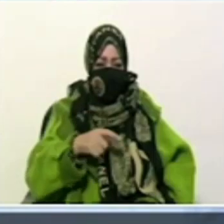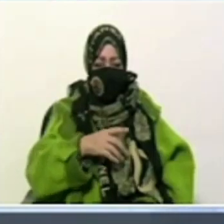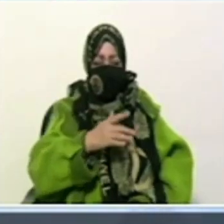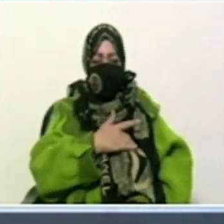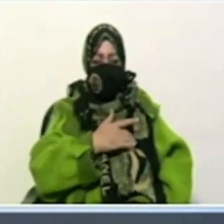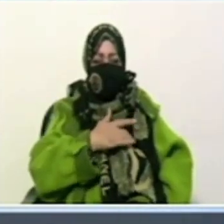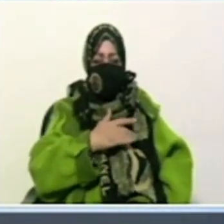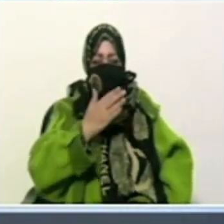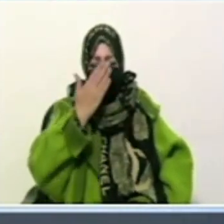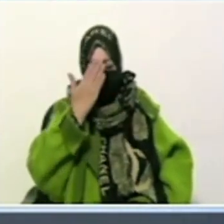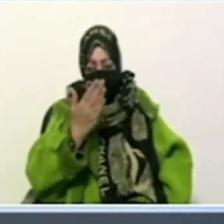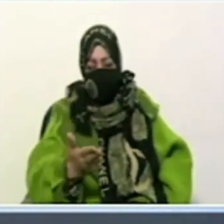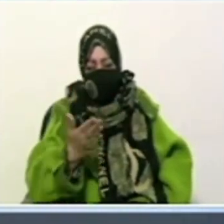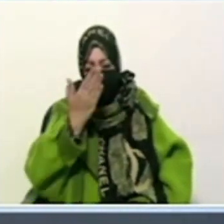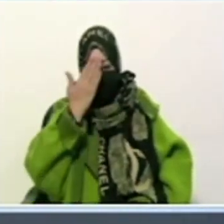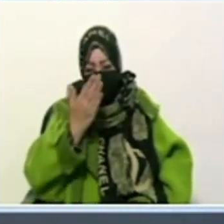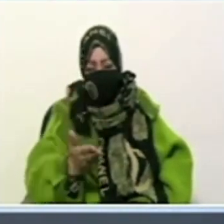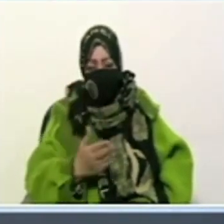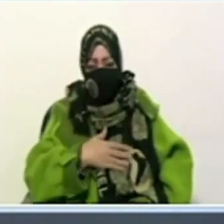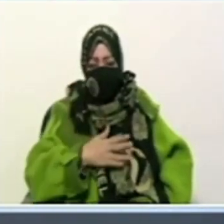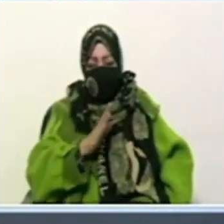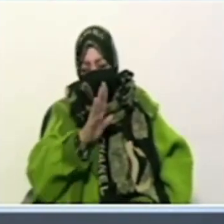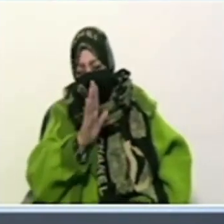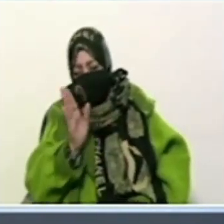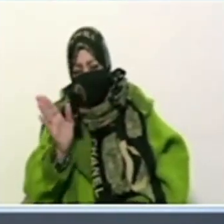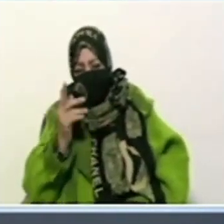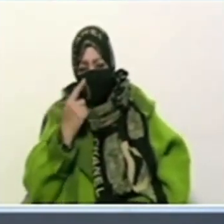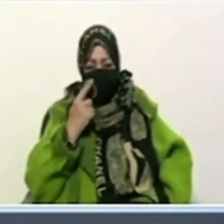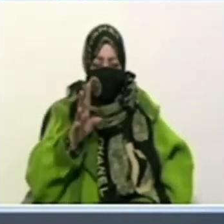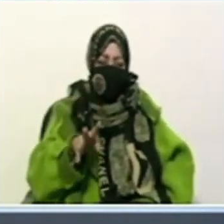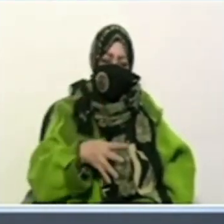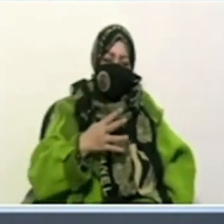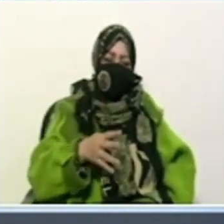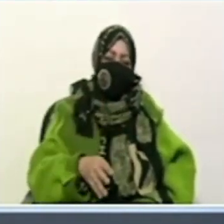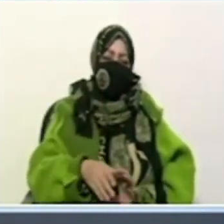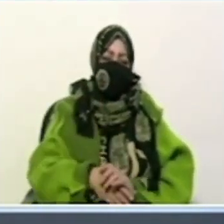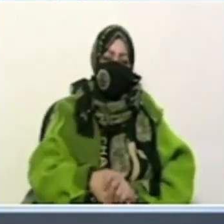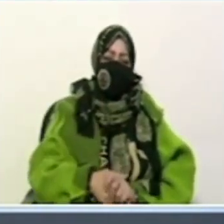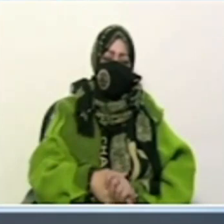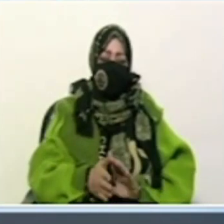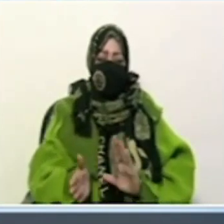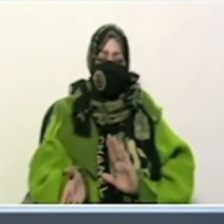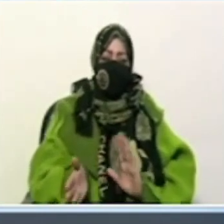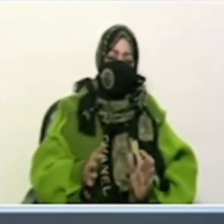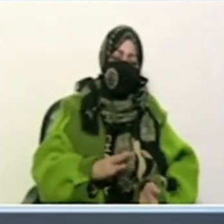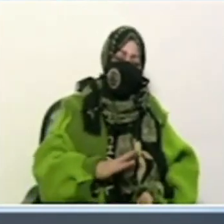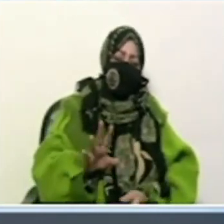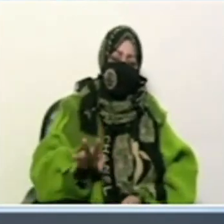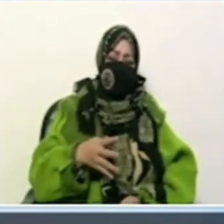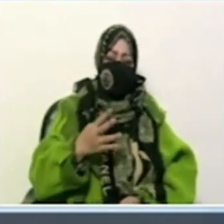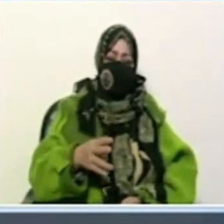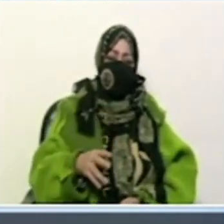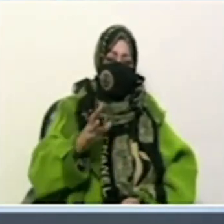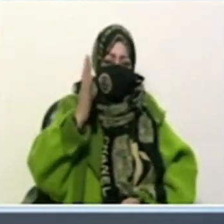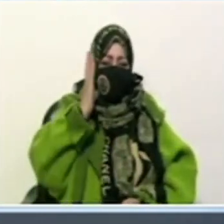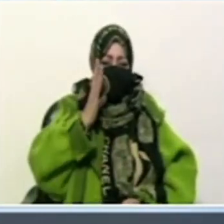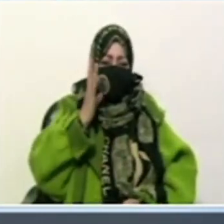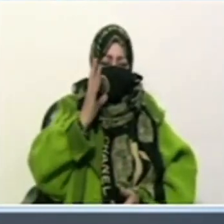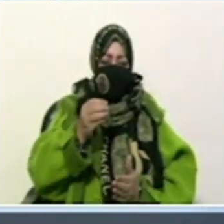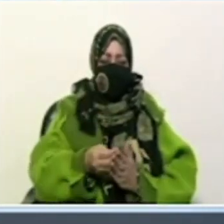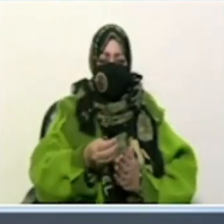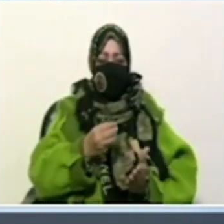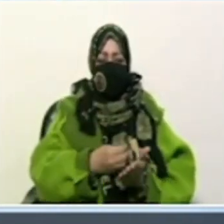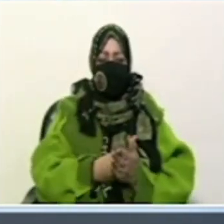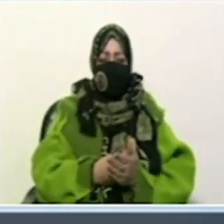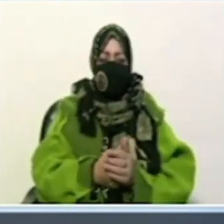يحسب لك، وبالتالي لابد إذا كان لا تستطيع يعني السجود على الأرض فلك أن تومي